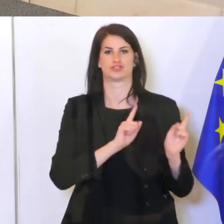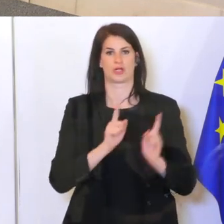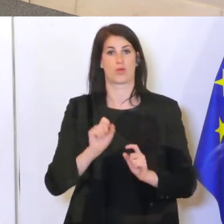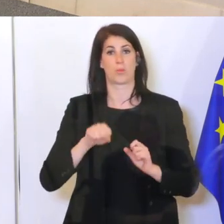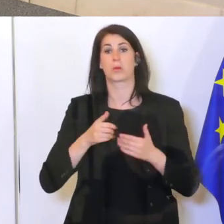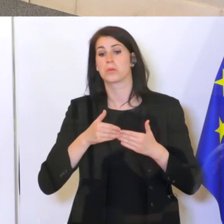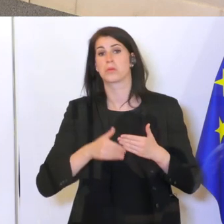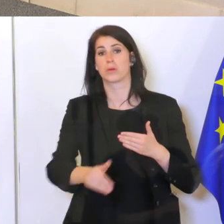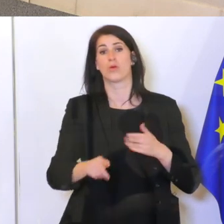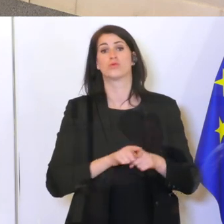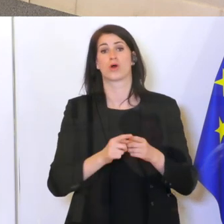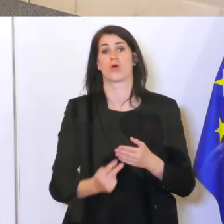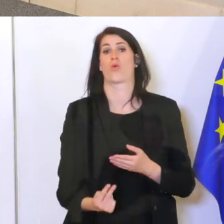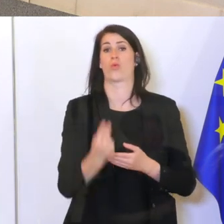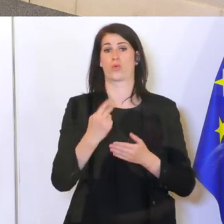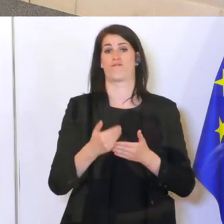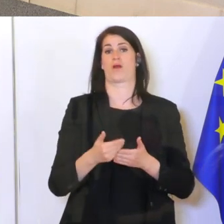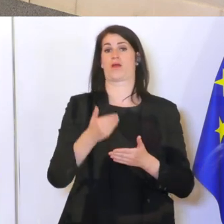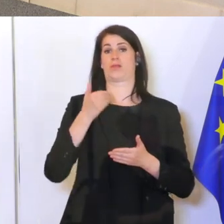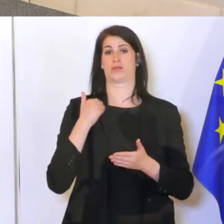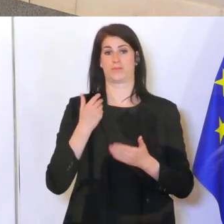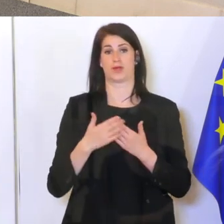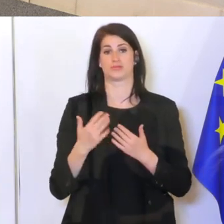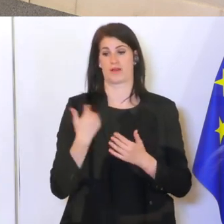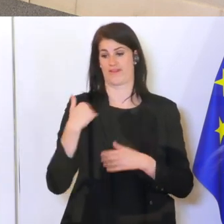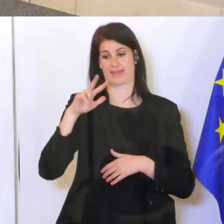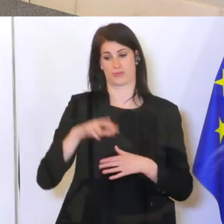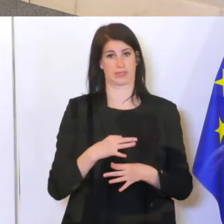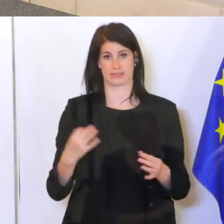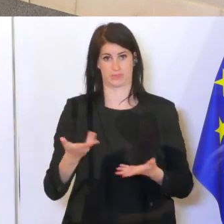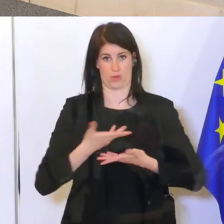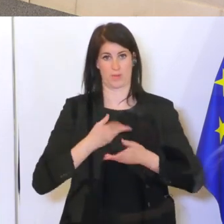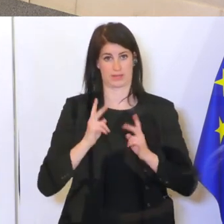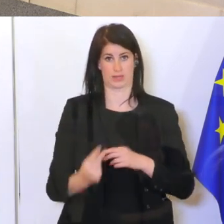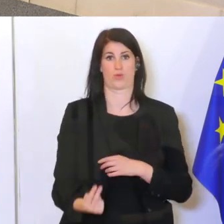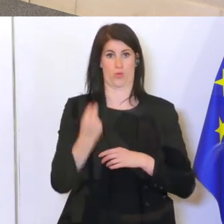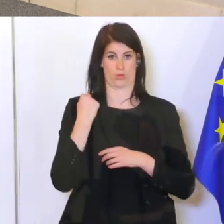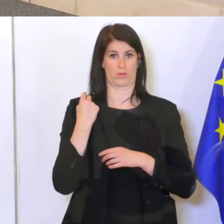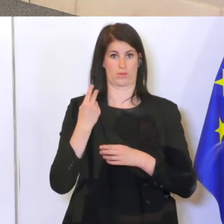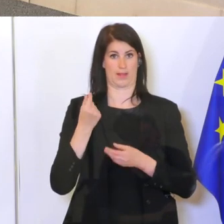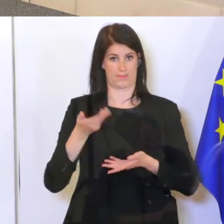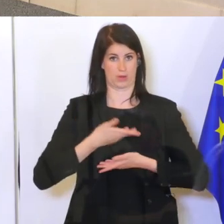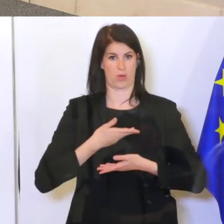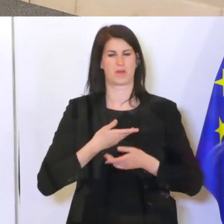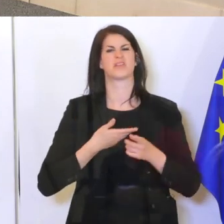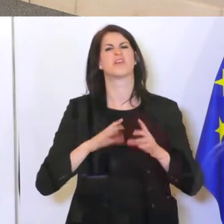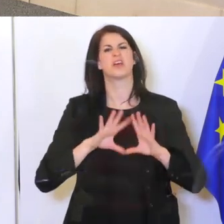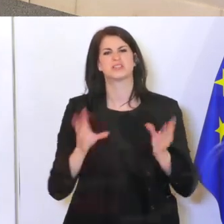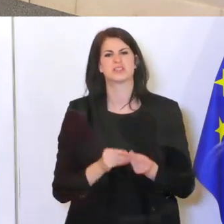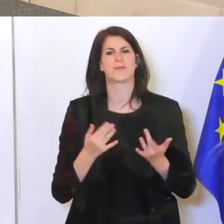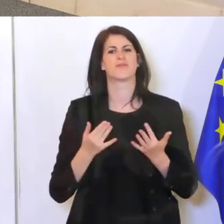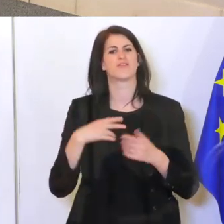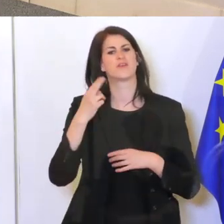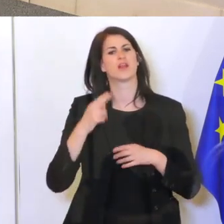rückwirkende Auszahlungen geben für Menschen, die jetzt die letzten 3 Monate überhaupt nichts bekommen haben? Mit wie vielen Künstlern rechnen Sie insgesamt,